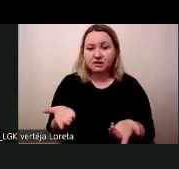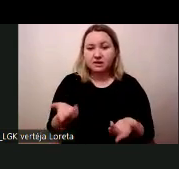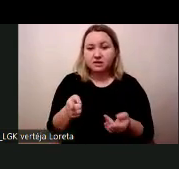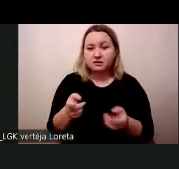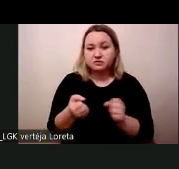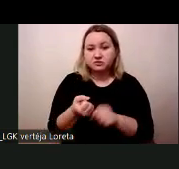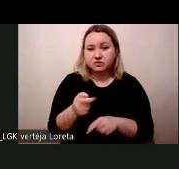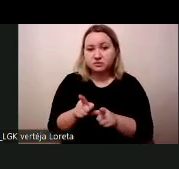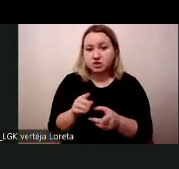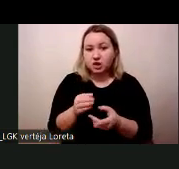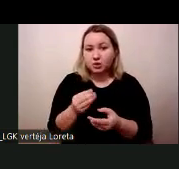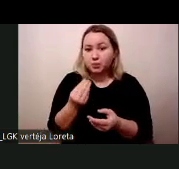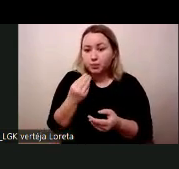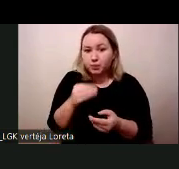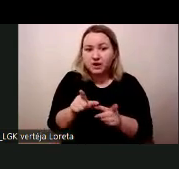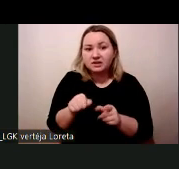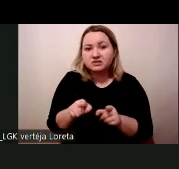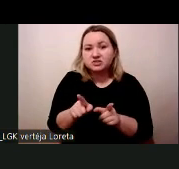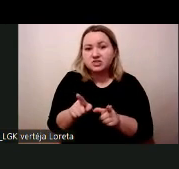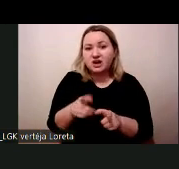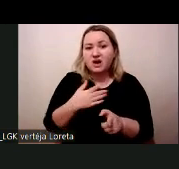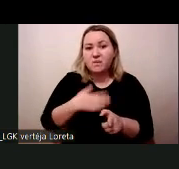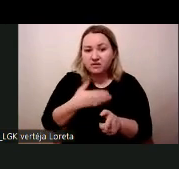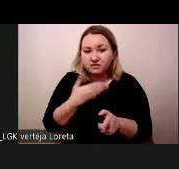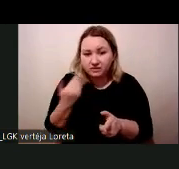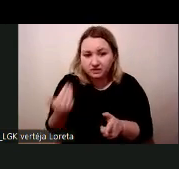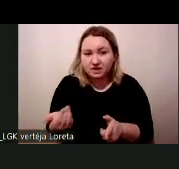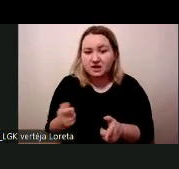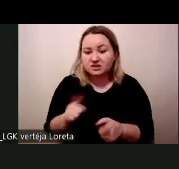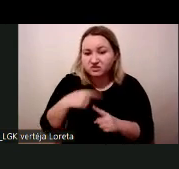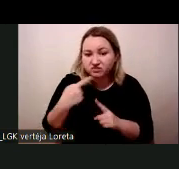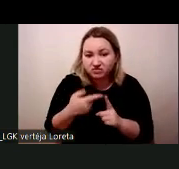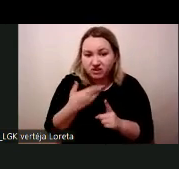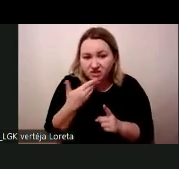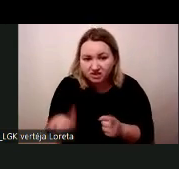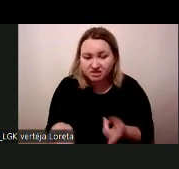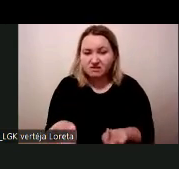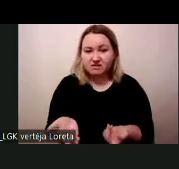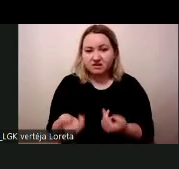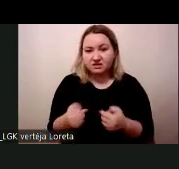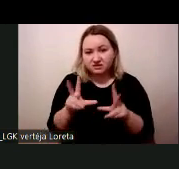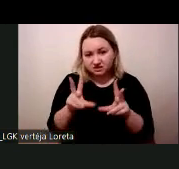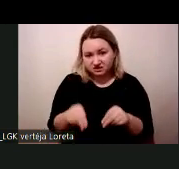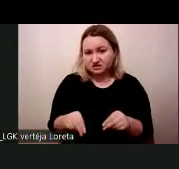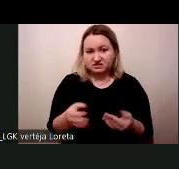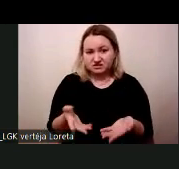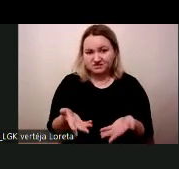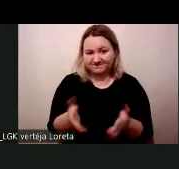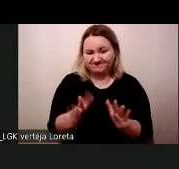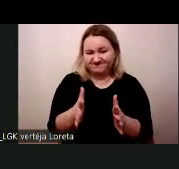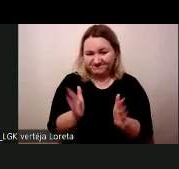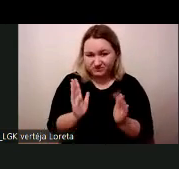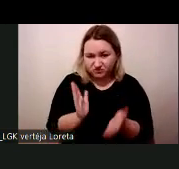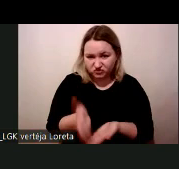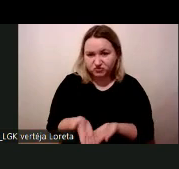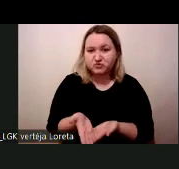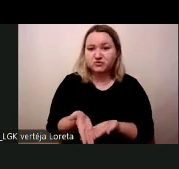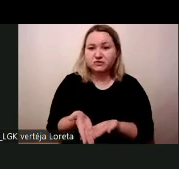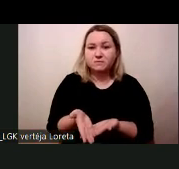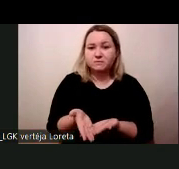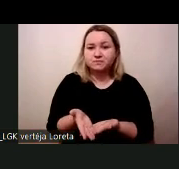tai nėra idealu, tai nėra neklasė, tai nėra patogu, nėra tvarkinga ir tikrai neidealu. Ir dėl to